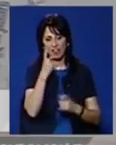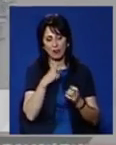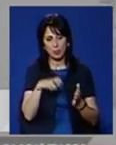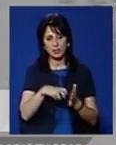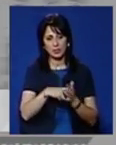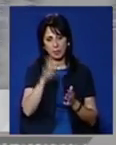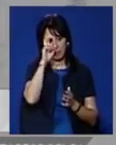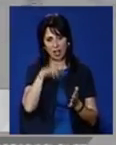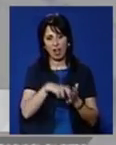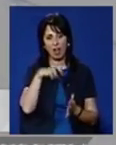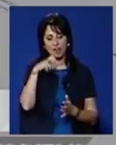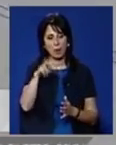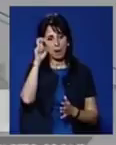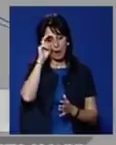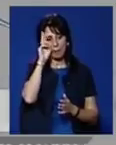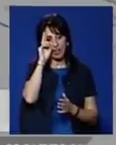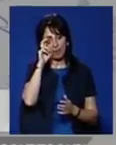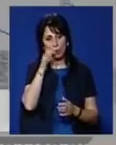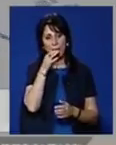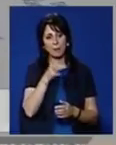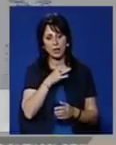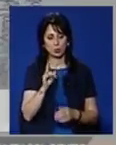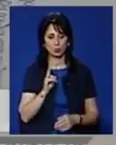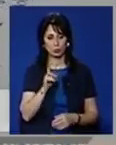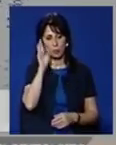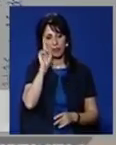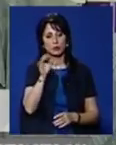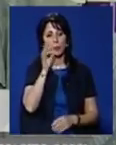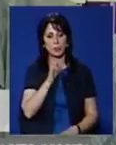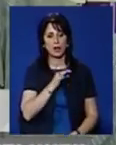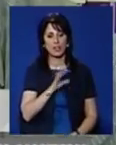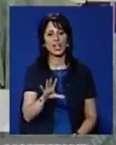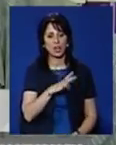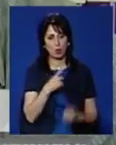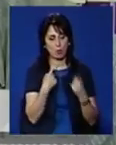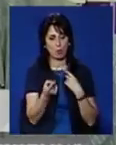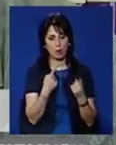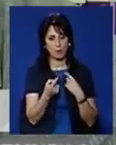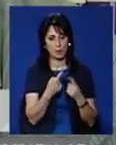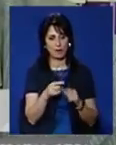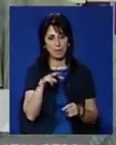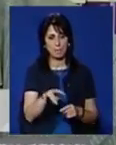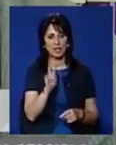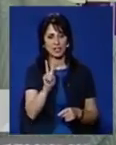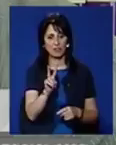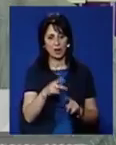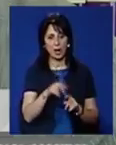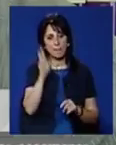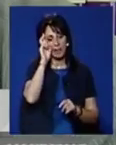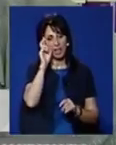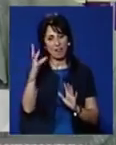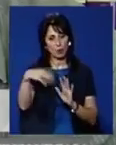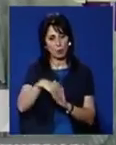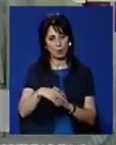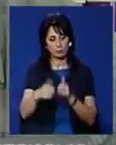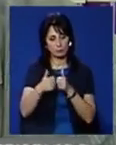წერილი მთავრობასაც მისწერეს. მთავრობის პასუხი კი უახლოეს დღეებში იქნება ცნობილი. იყო მოლაპარაკებები ამ კვადრატთან თავრობის ჩართულობით